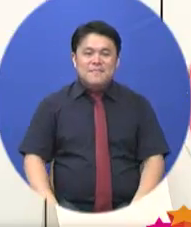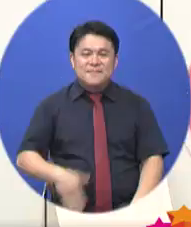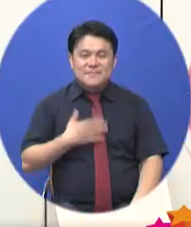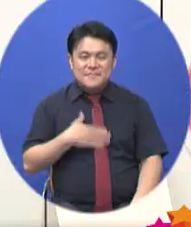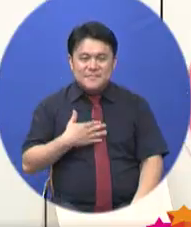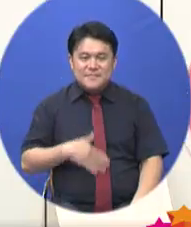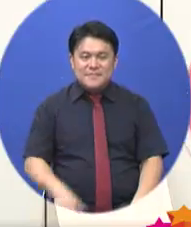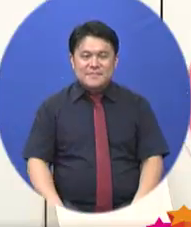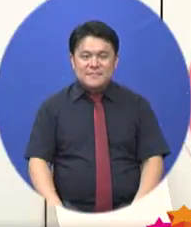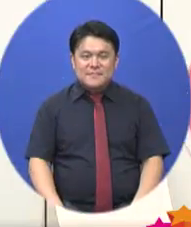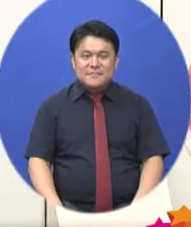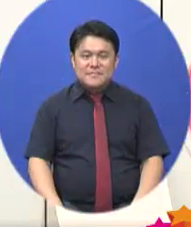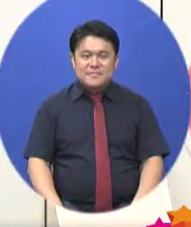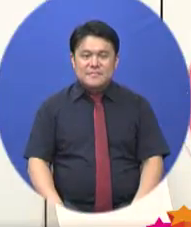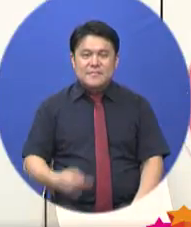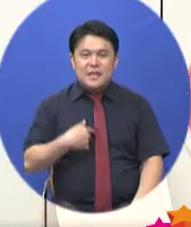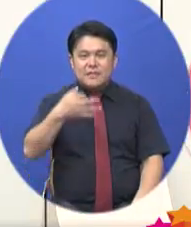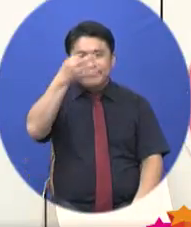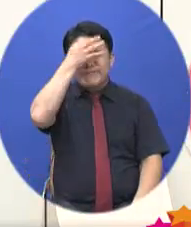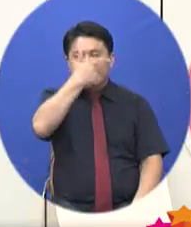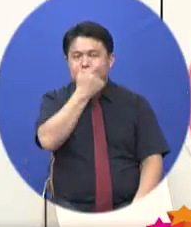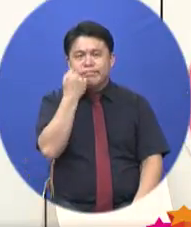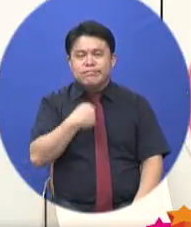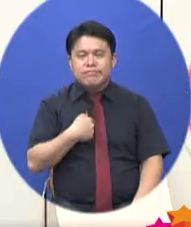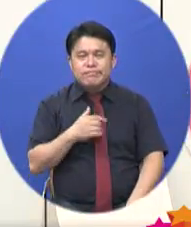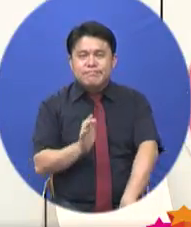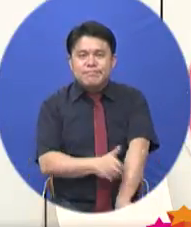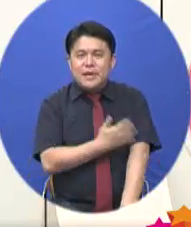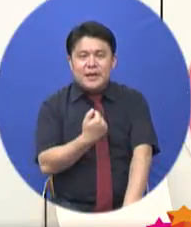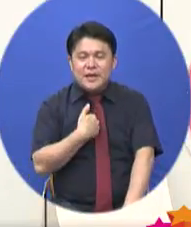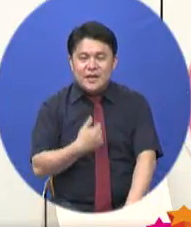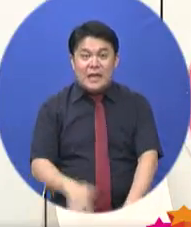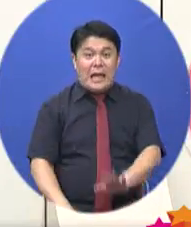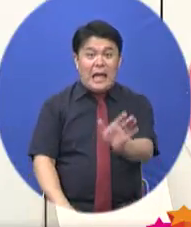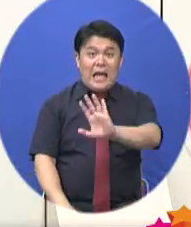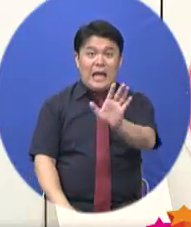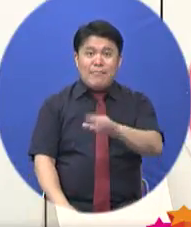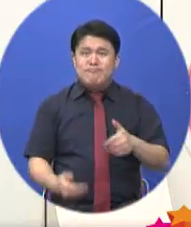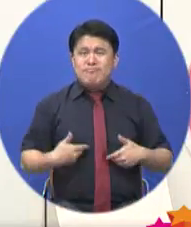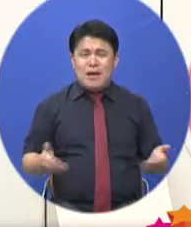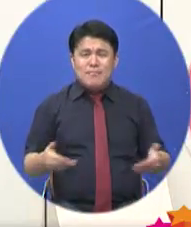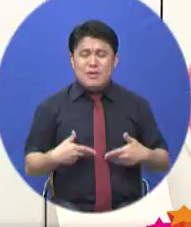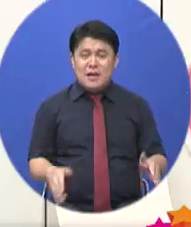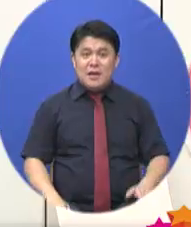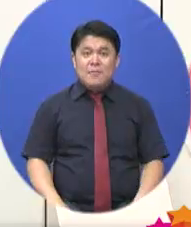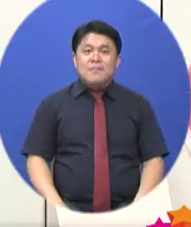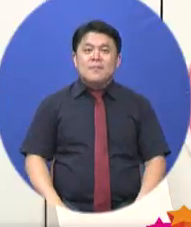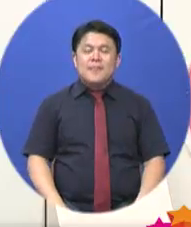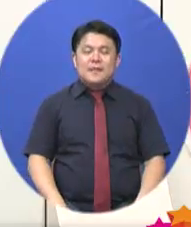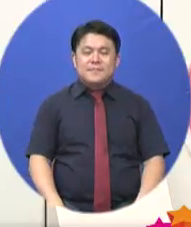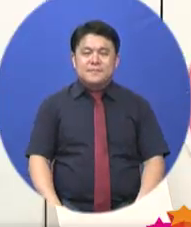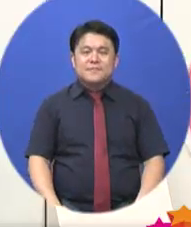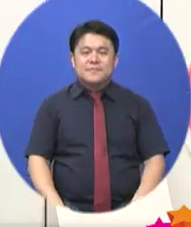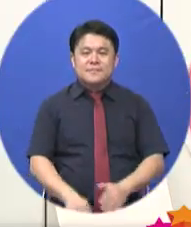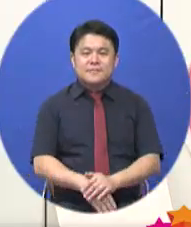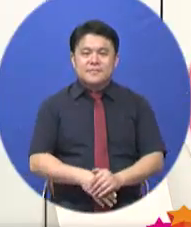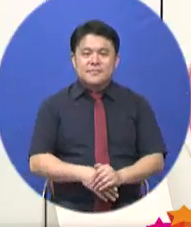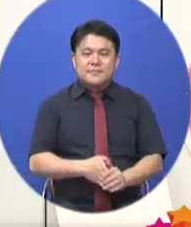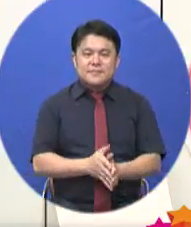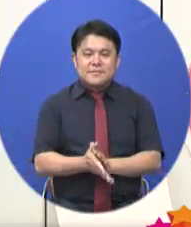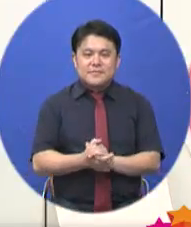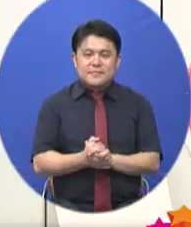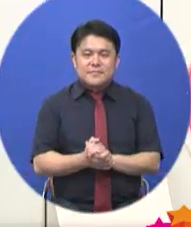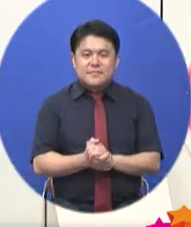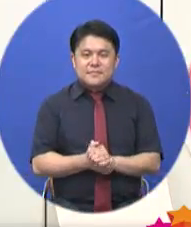그러죠. 근데 아, 기술이 없어서 저는 못해요. 아니 주저 필요 없어요. 네네. 네. 남이 잡는